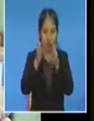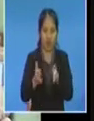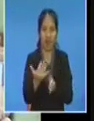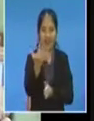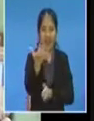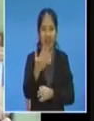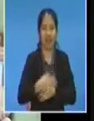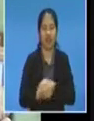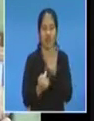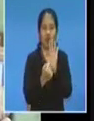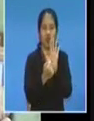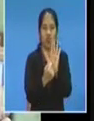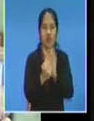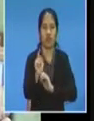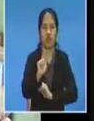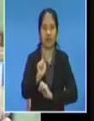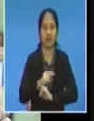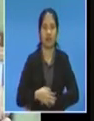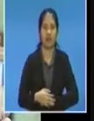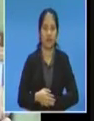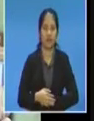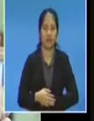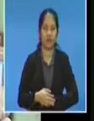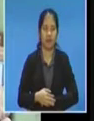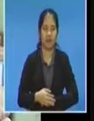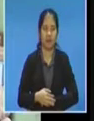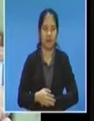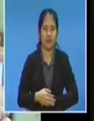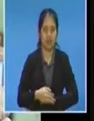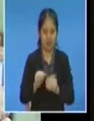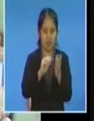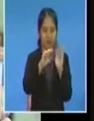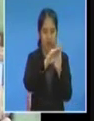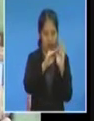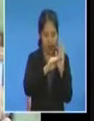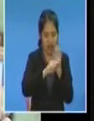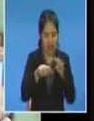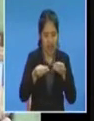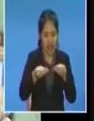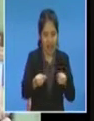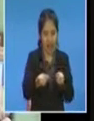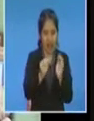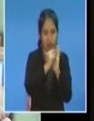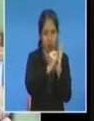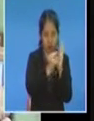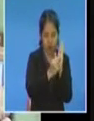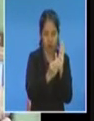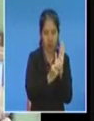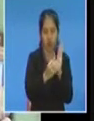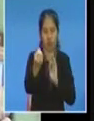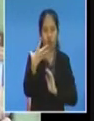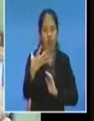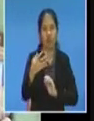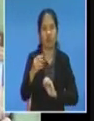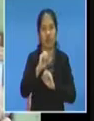ตัวอย่างครับเราเขียนไว้เลยครับว่าถ้าเป็นอาชีพประเภทนี้แรงงาน5คน